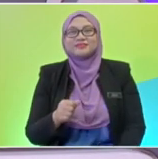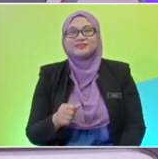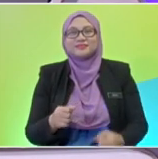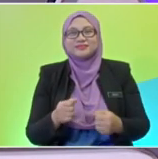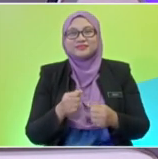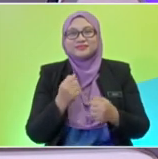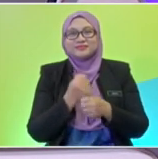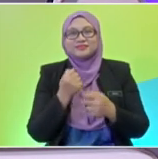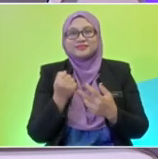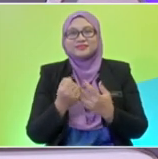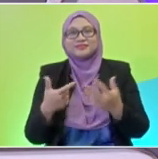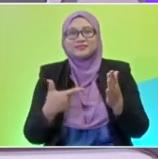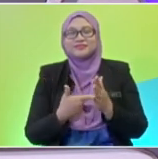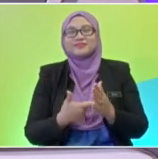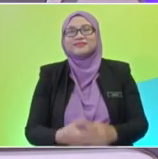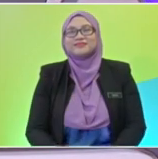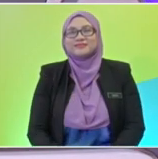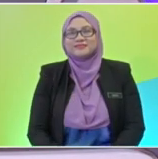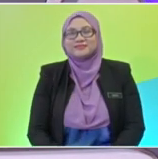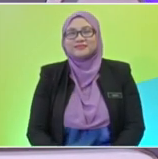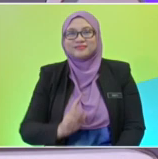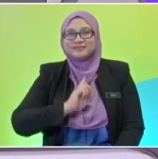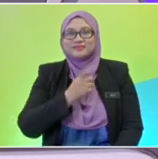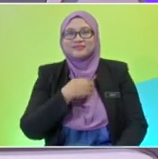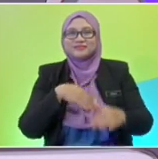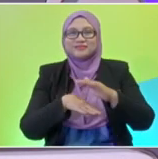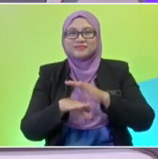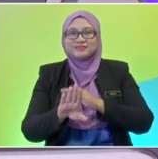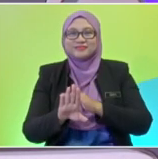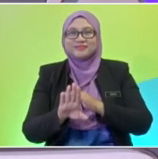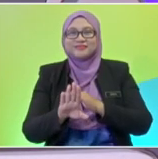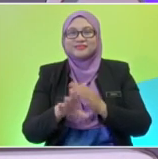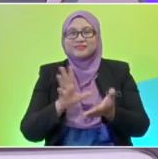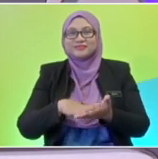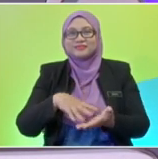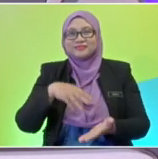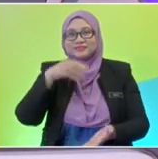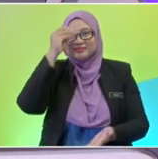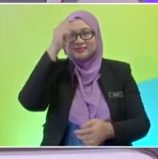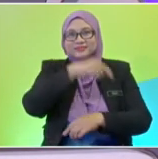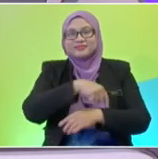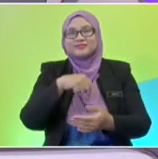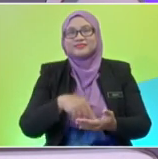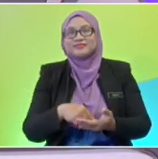oke kita masuk Zoom kita belajar hari ini bahasa Indonesia